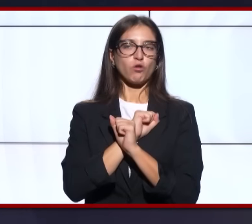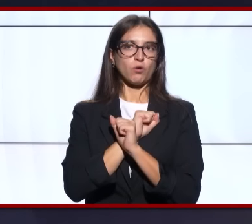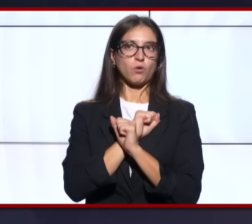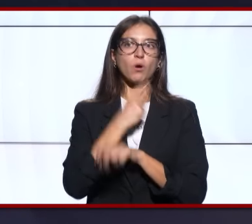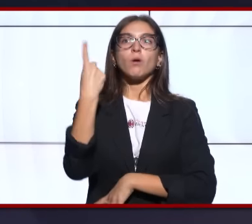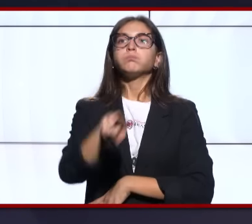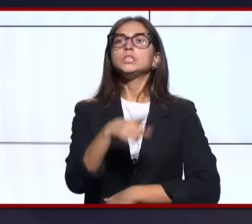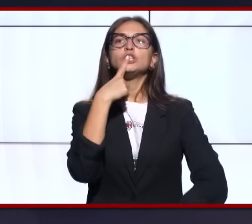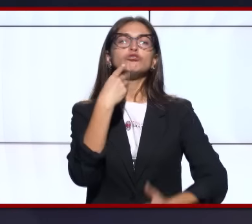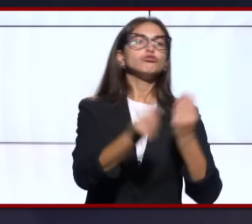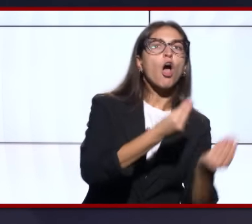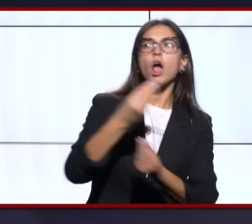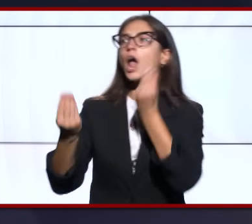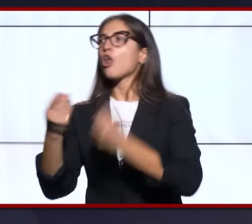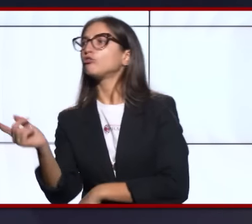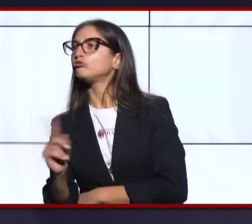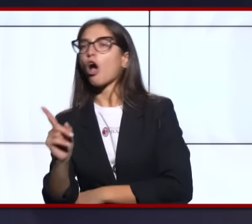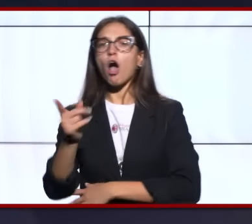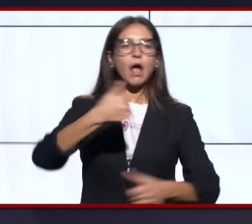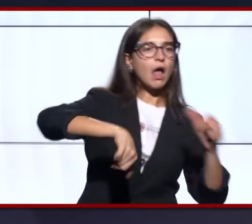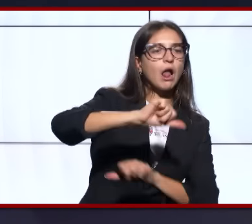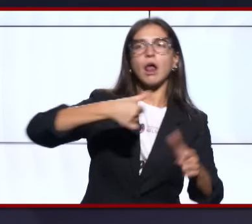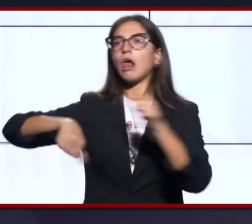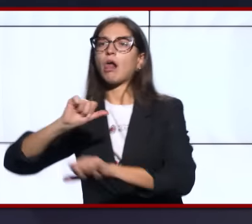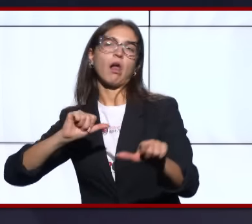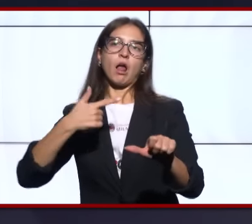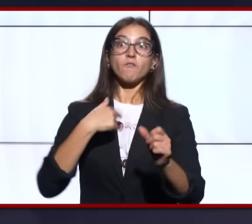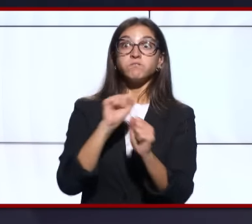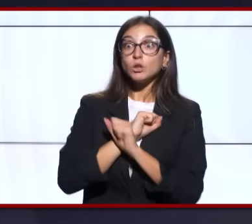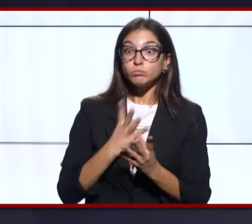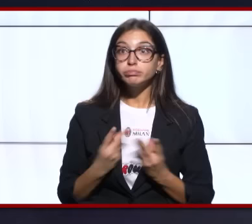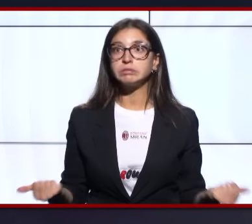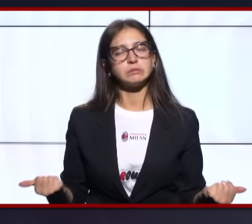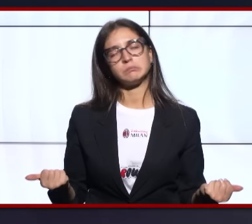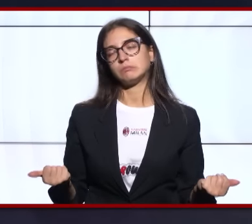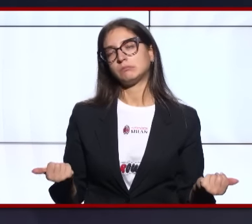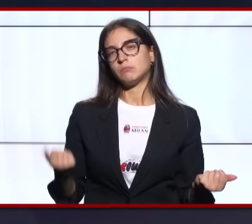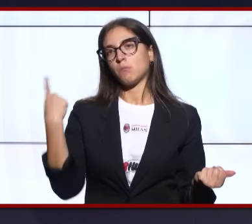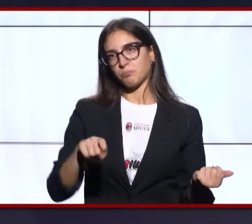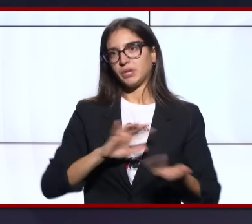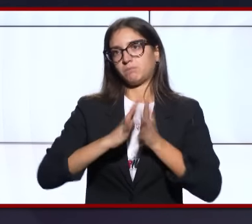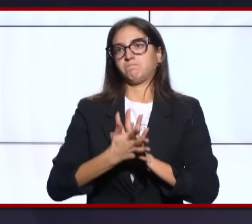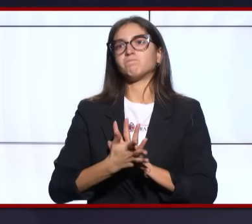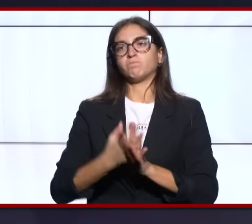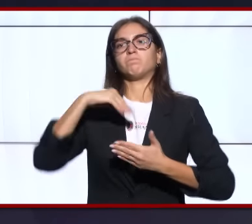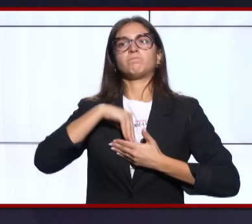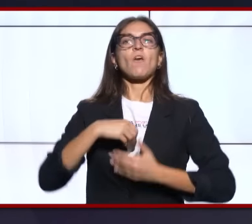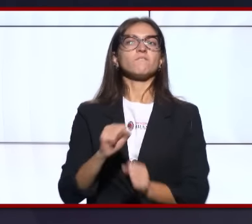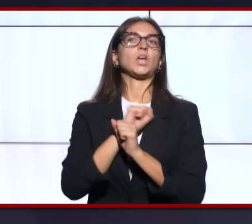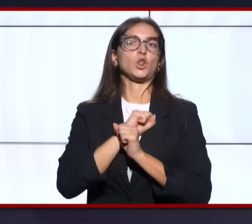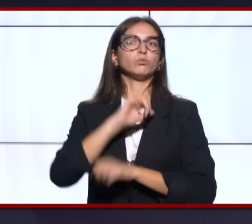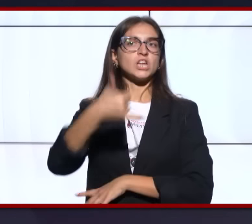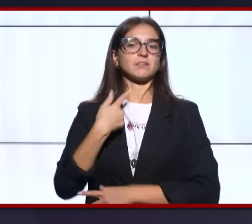gioca un altro giocatore che che non ho fiducia per per per poter vincere questa questa